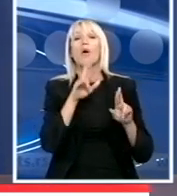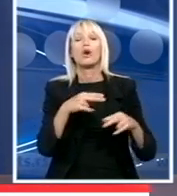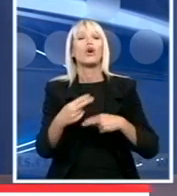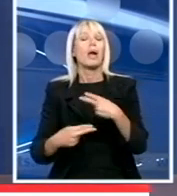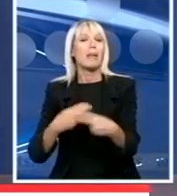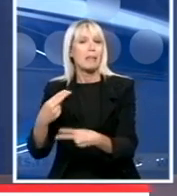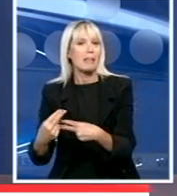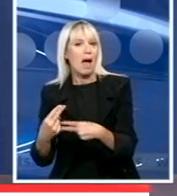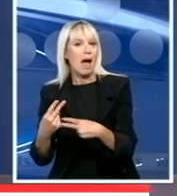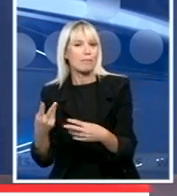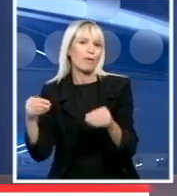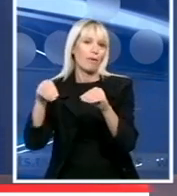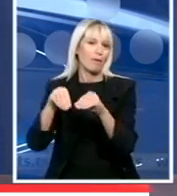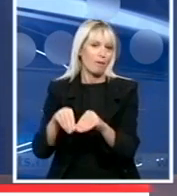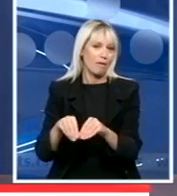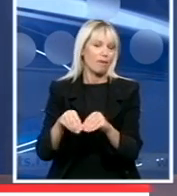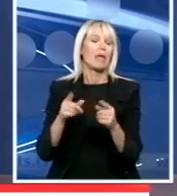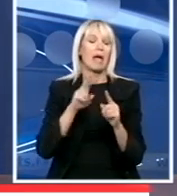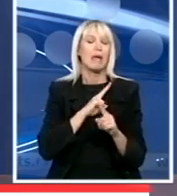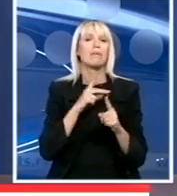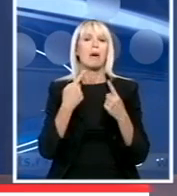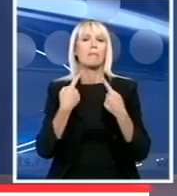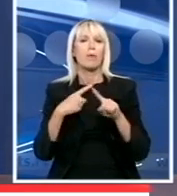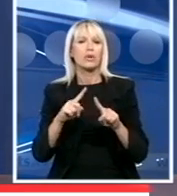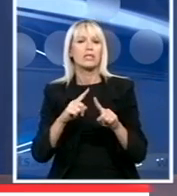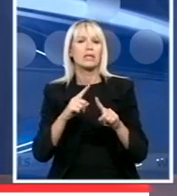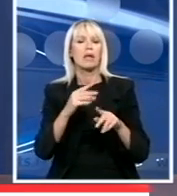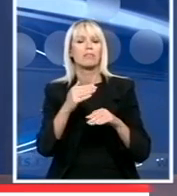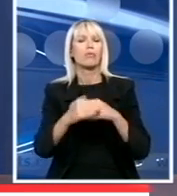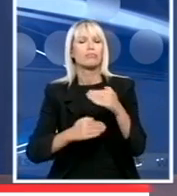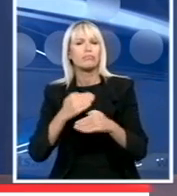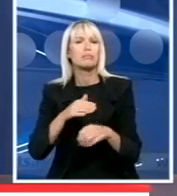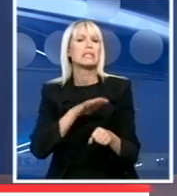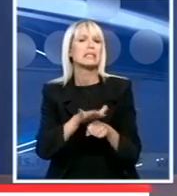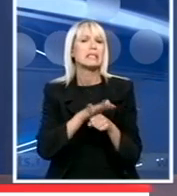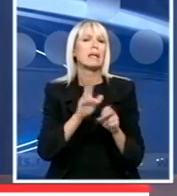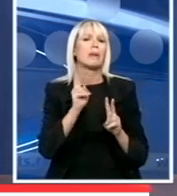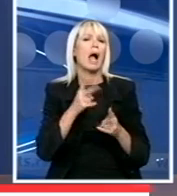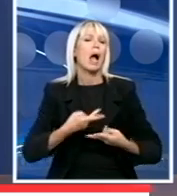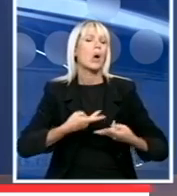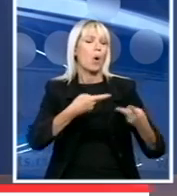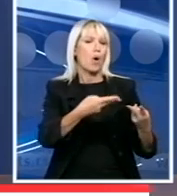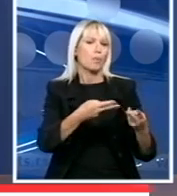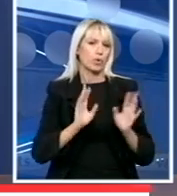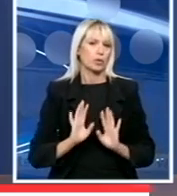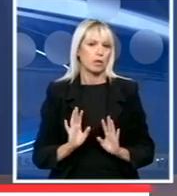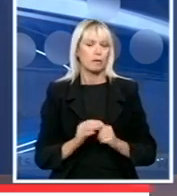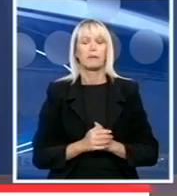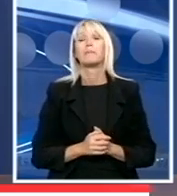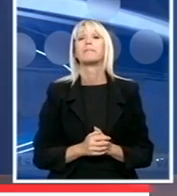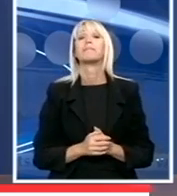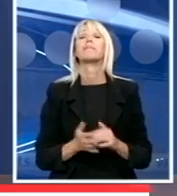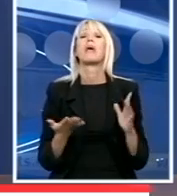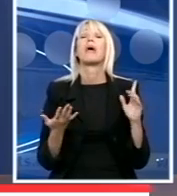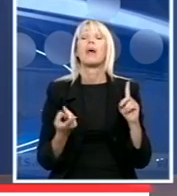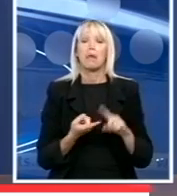prostoru. I posebno postoji protokol o posetama koji mora da se poštuje. Što se tiče